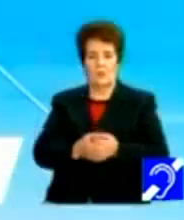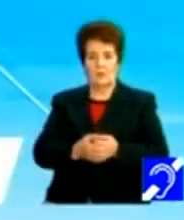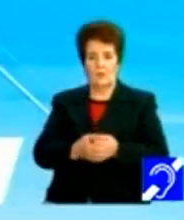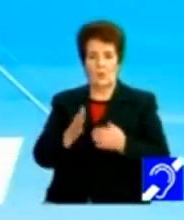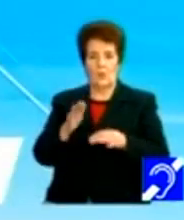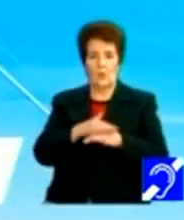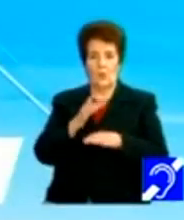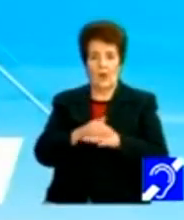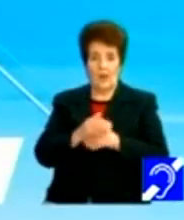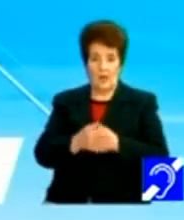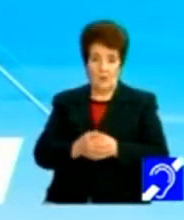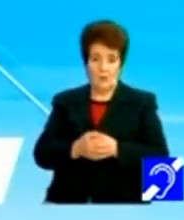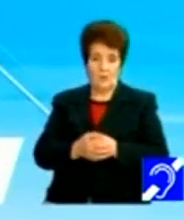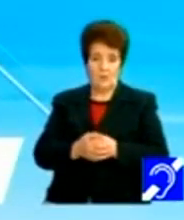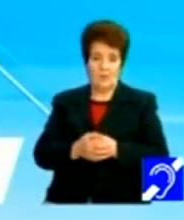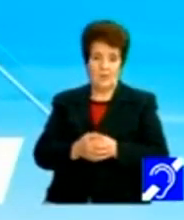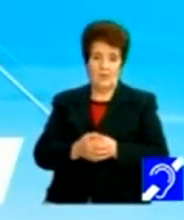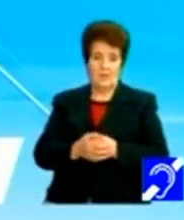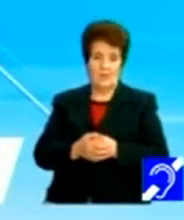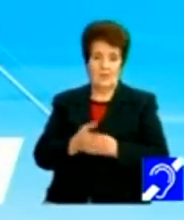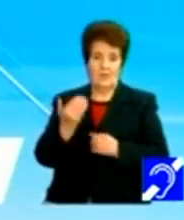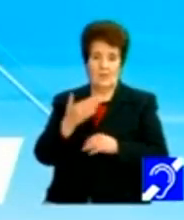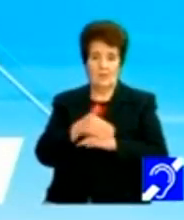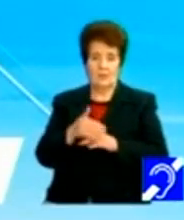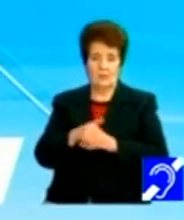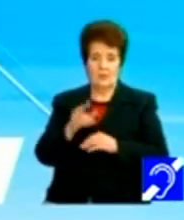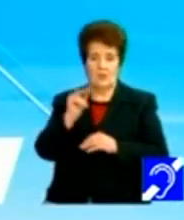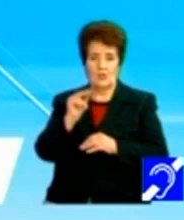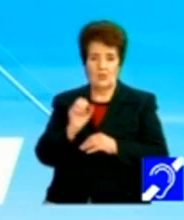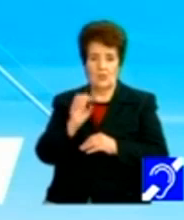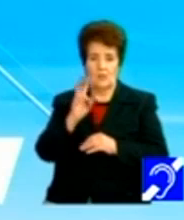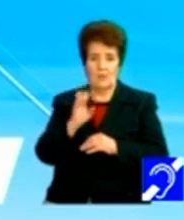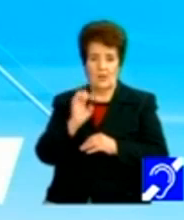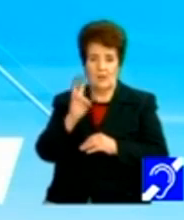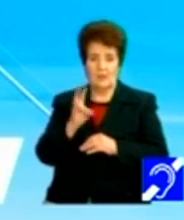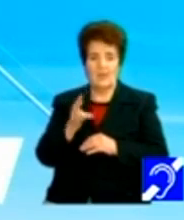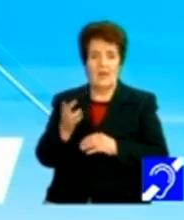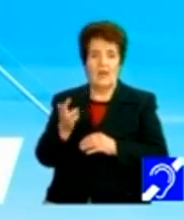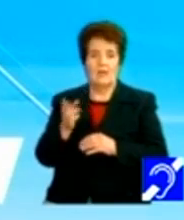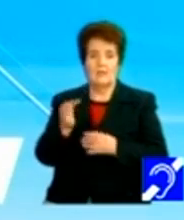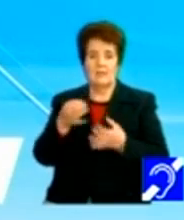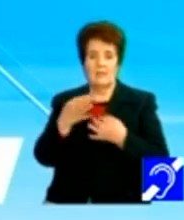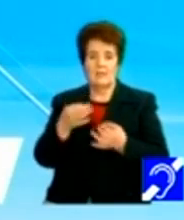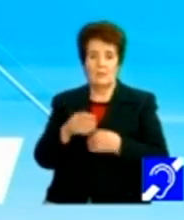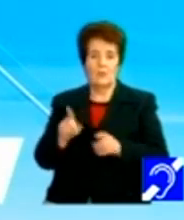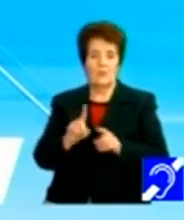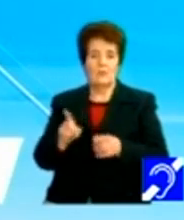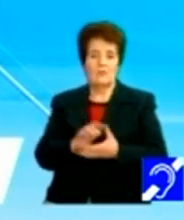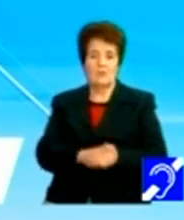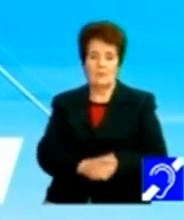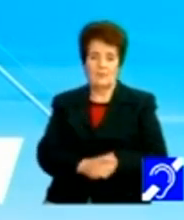cu lauda, asta am menționat-o, asta cu lauda în adresa lui Ivan Ceban. Dacă ne poate spune de ce și în ce măsură și așa mai